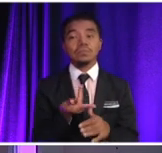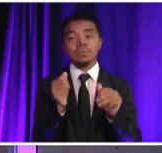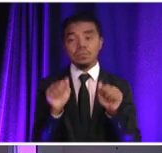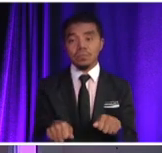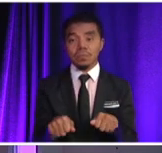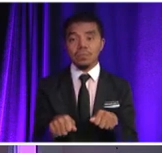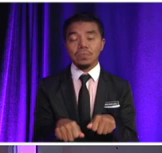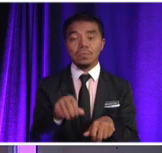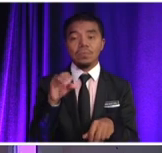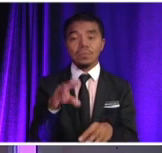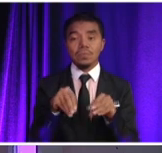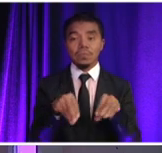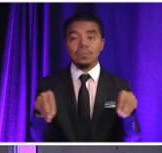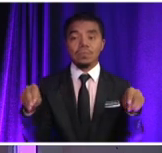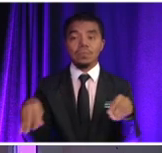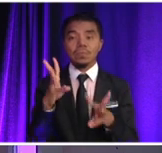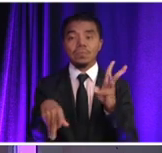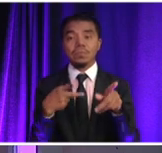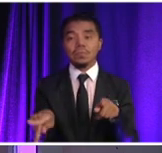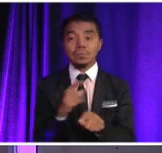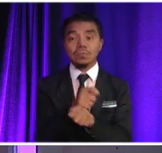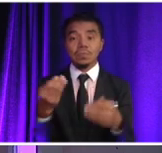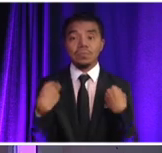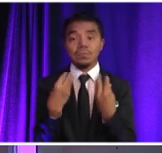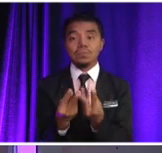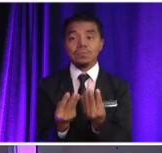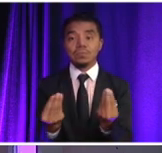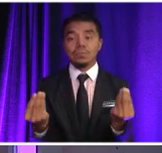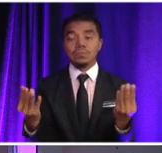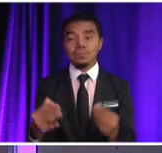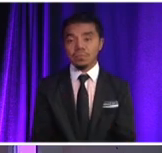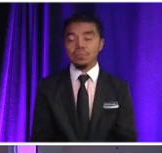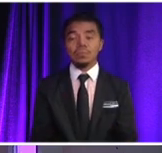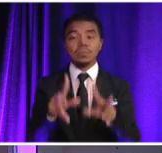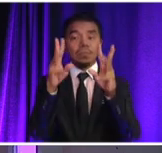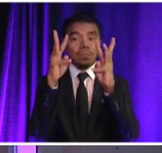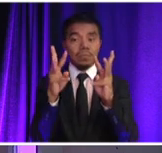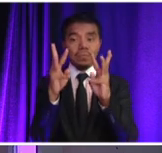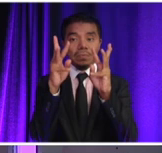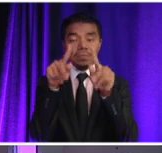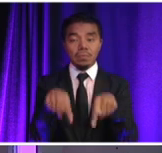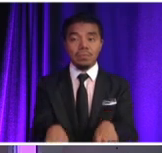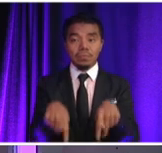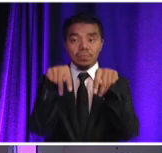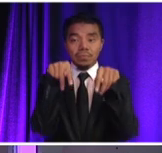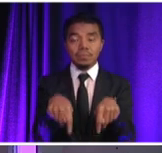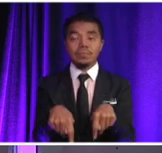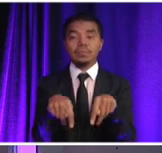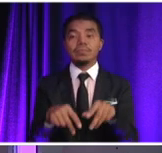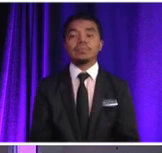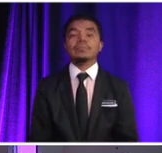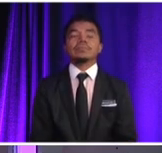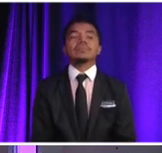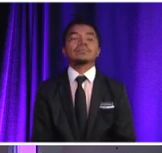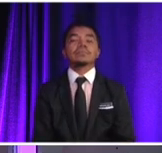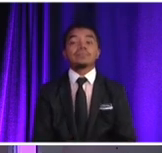untuk menghasilkan simbol makanan kita jadi pelajar-pelajar dalam subjek ini dia sebenarnya mendapat